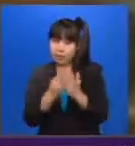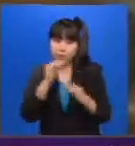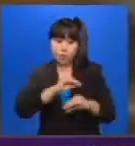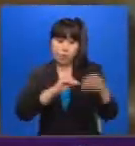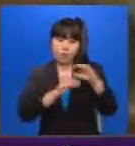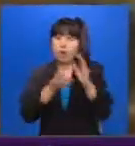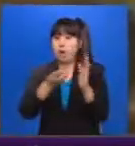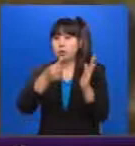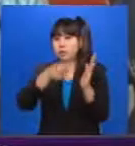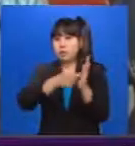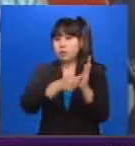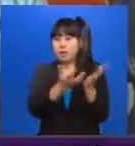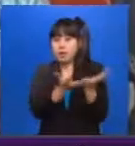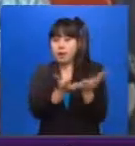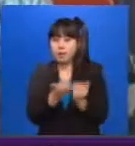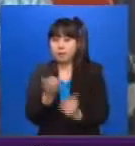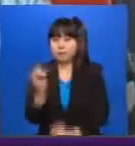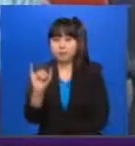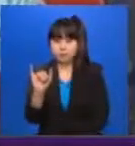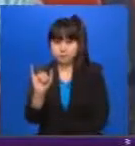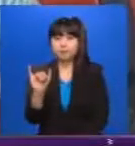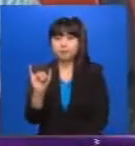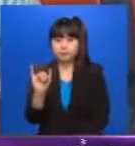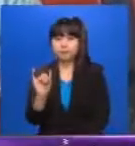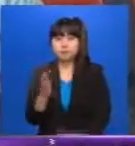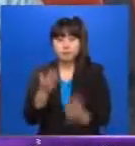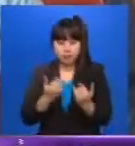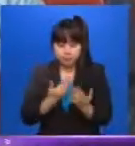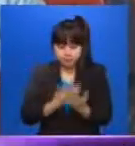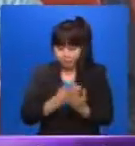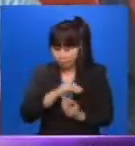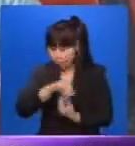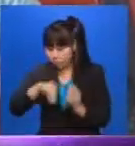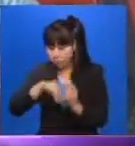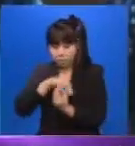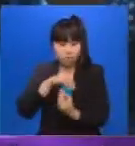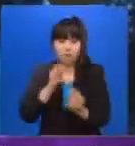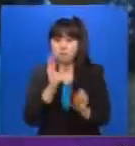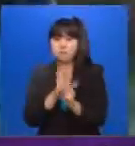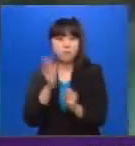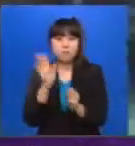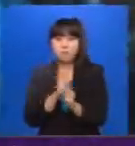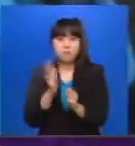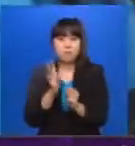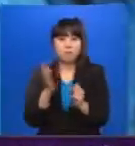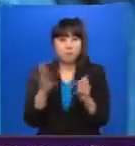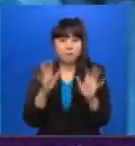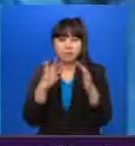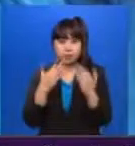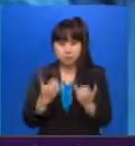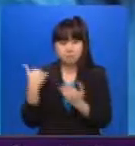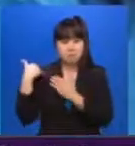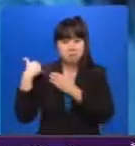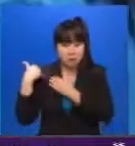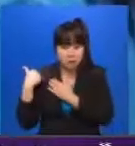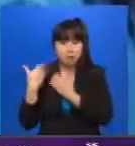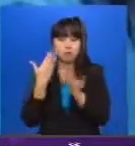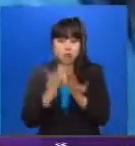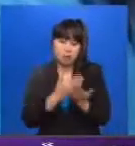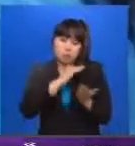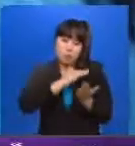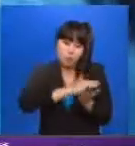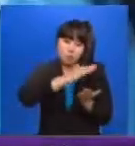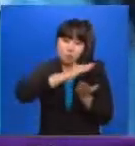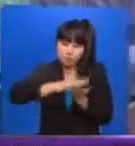โครงการรับจำนำข้าวเปลือกของรัฐบาลทำให้ไม่มีเงินไปใช้ในชีวิตประจำวันรวมทั้งยังมีภาระหนี้สินที่ต้อง